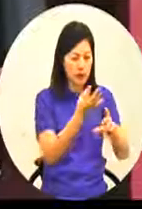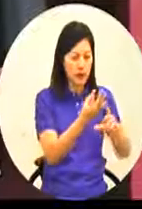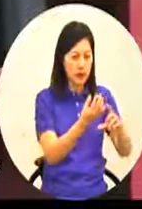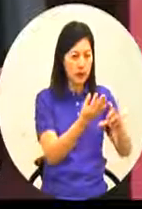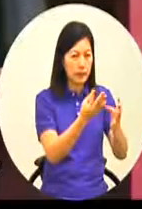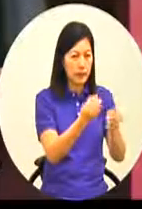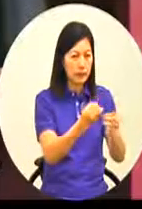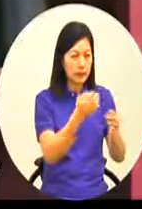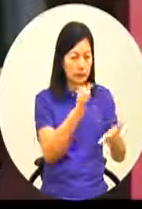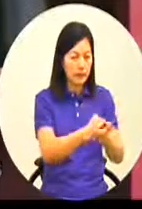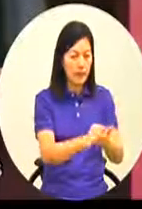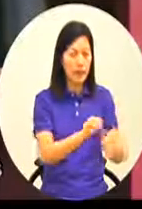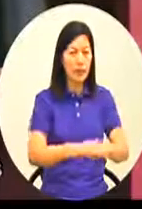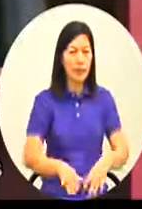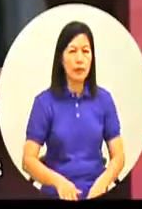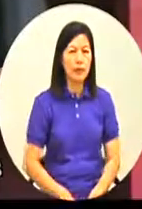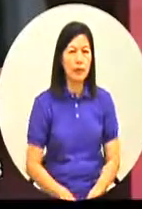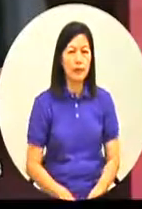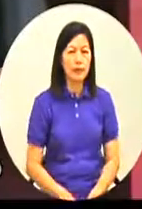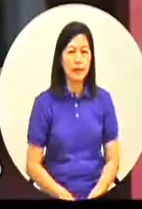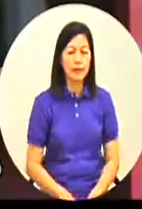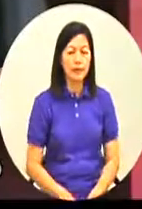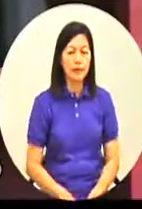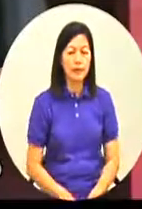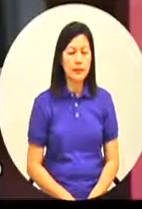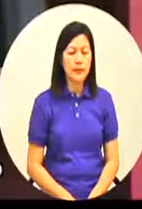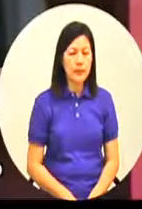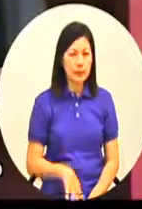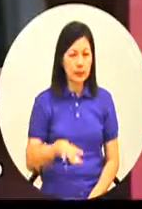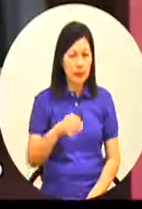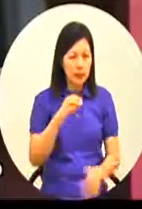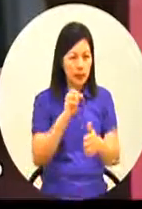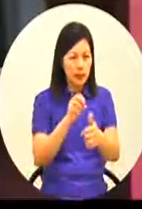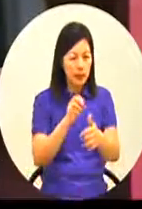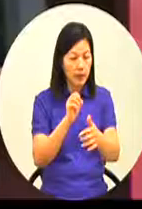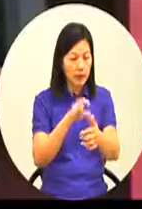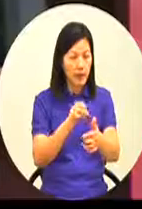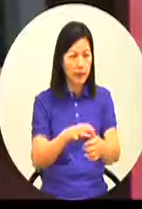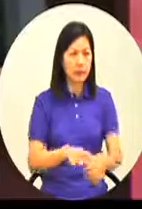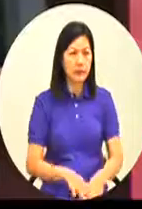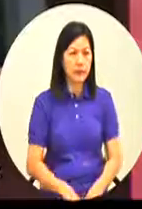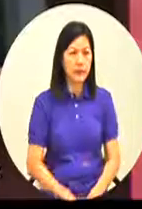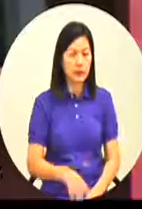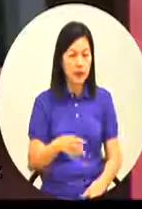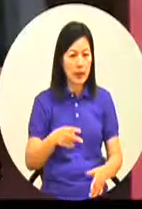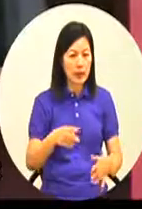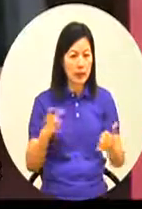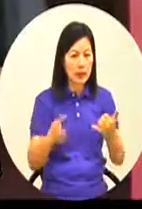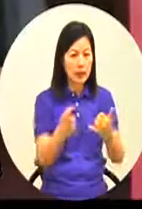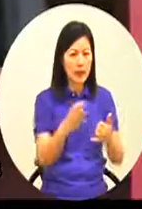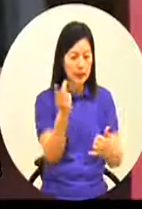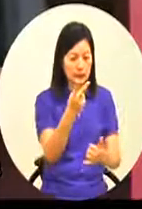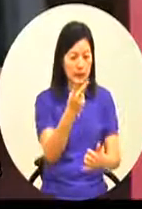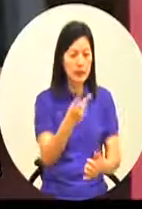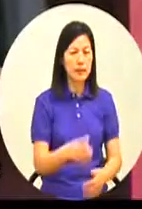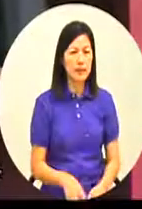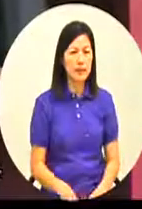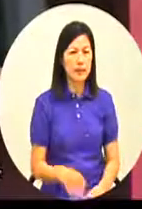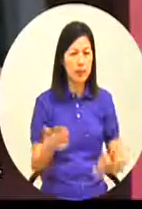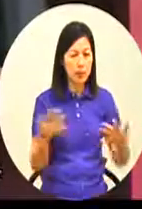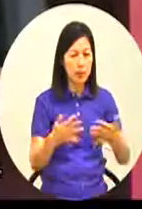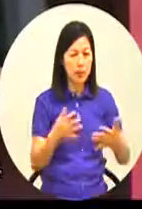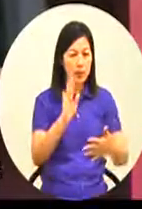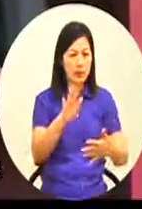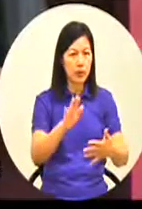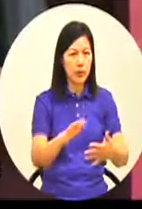我想特别提醒我们的局长跟我们养工处的同仁，就是我们这两次风灾其实有看到还有一些问题，可